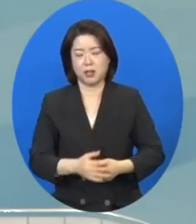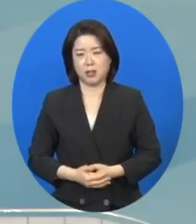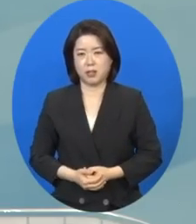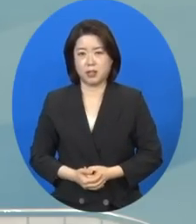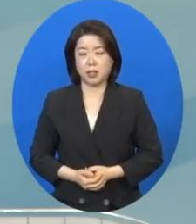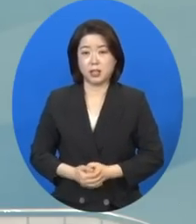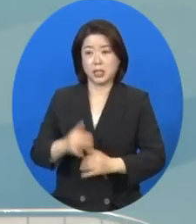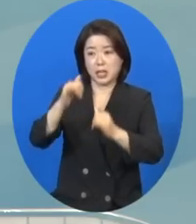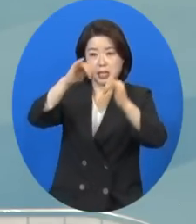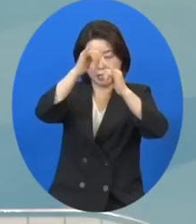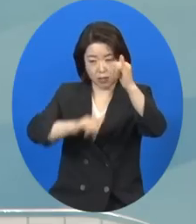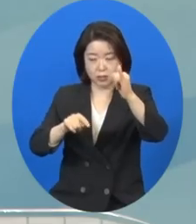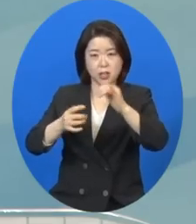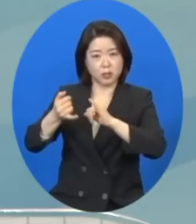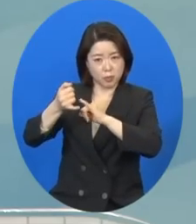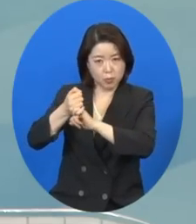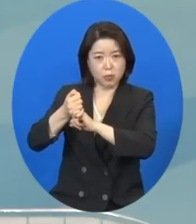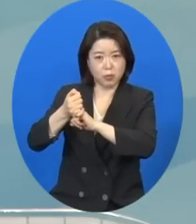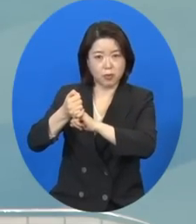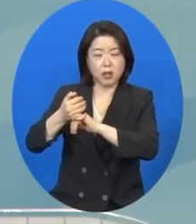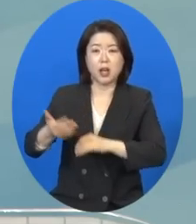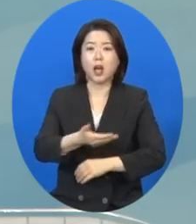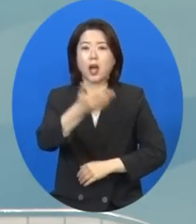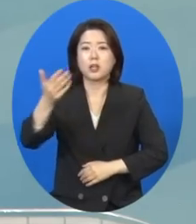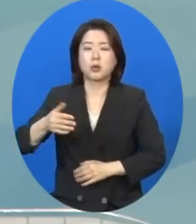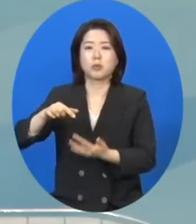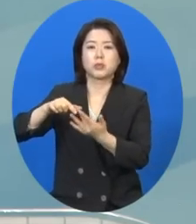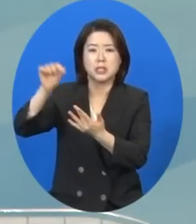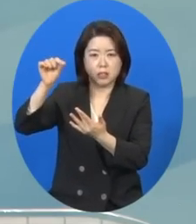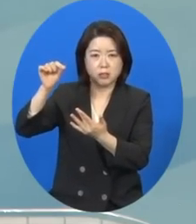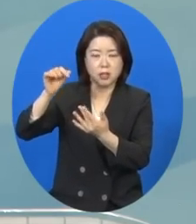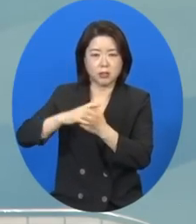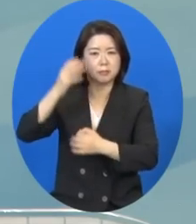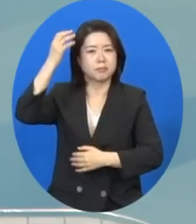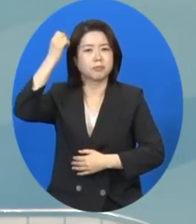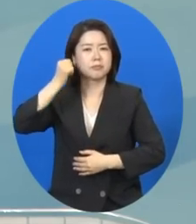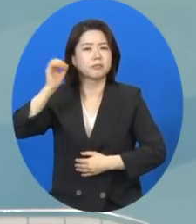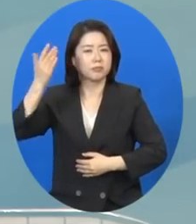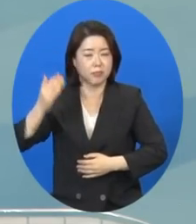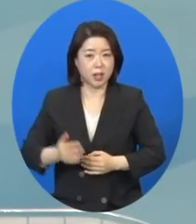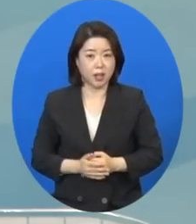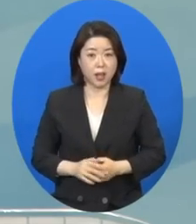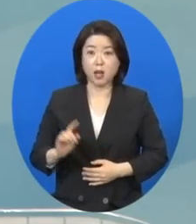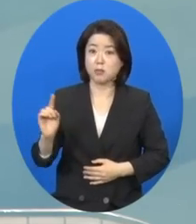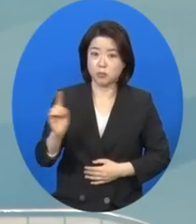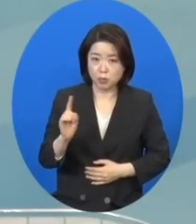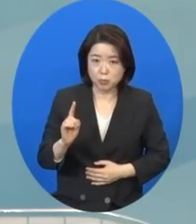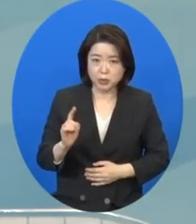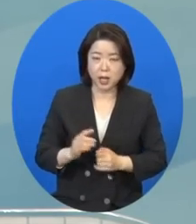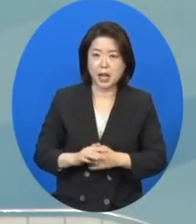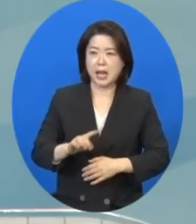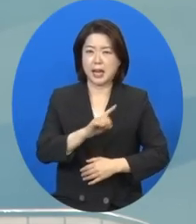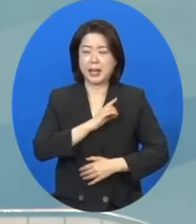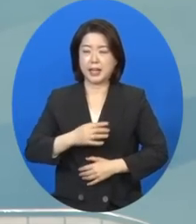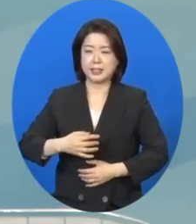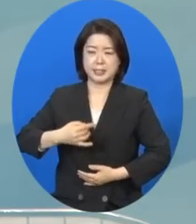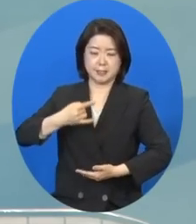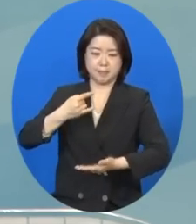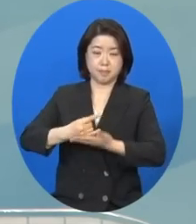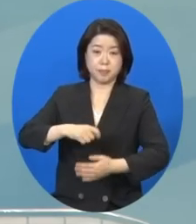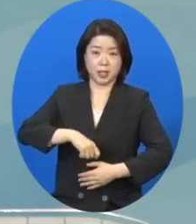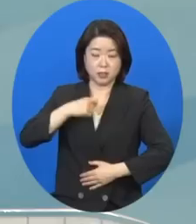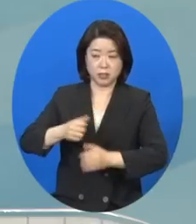것입니다 역사는 반드시 여러분의 선택을 기억할 것입니다 무엇보다 가장 의로우신